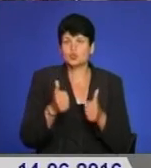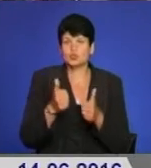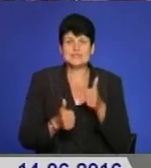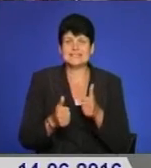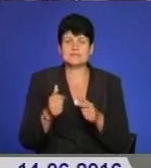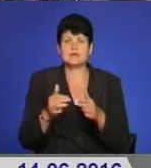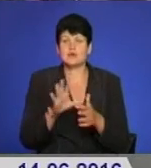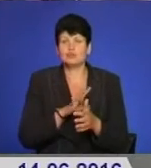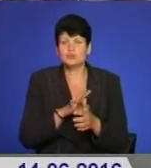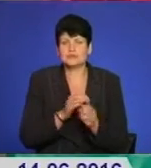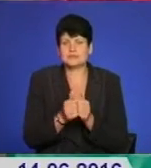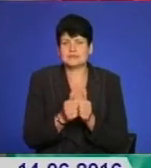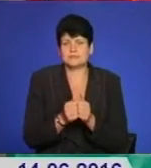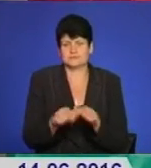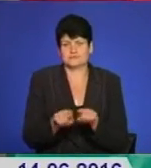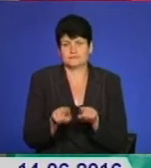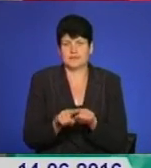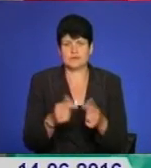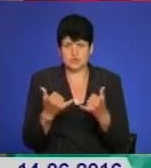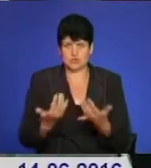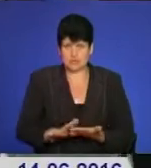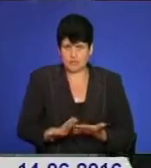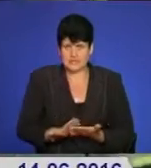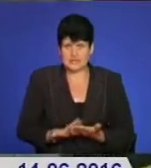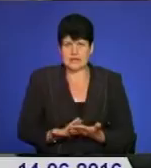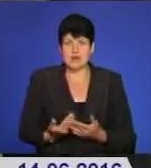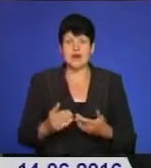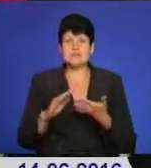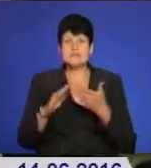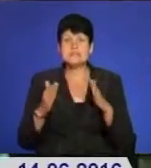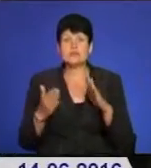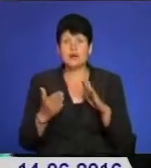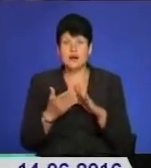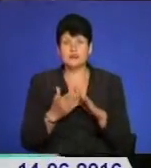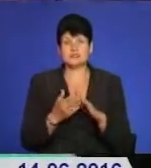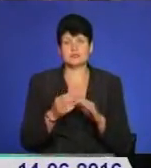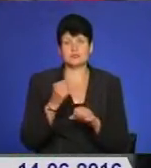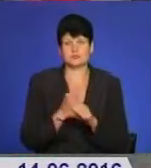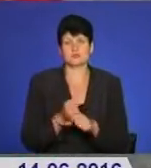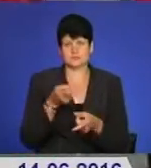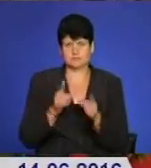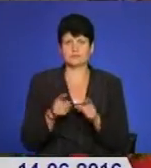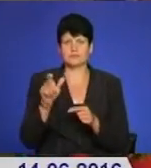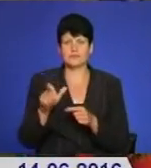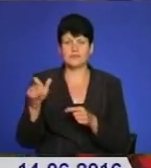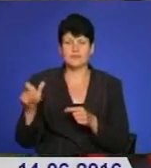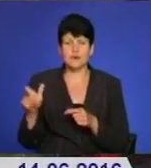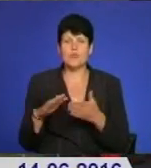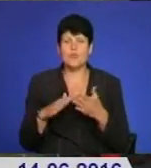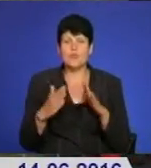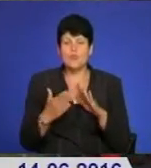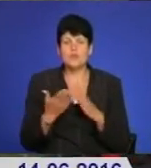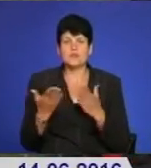змагання були максимально наближені до сучасного життя, а клінічні ситуації імітували реальні люди. При цьому умови, в